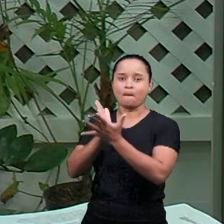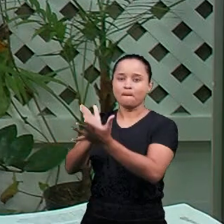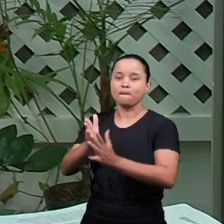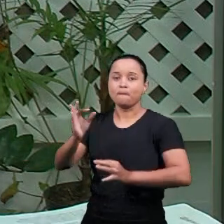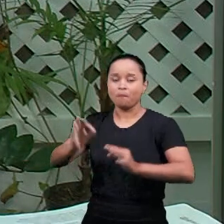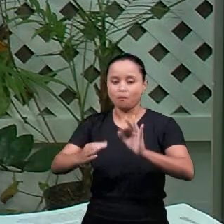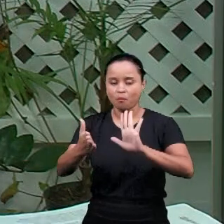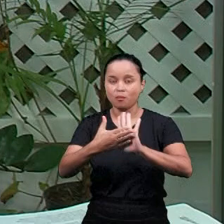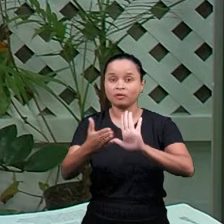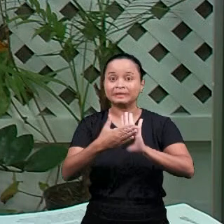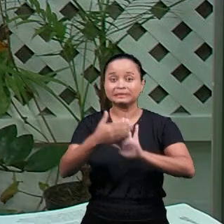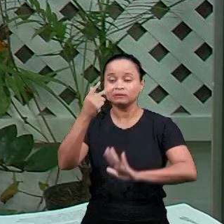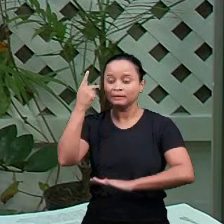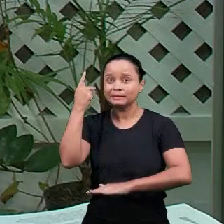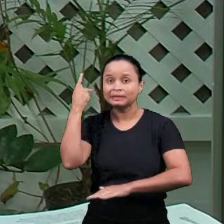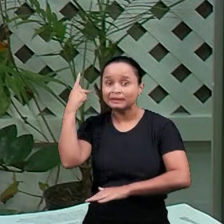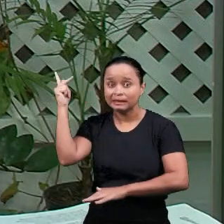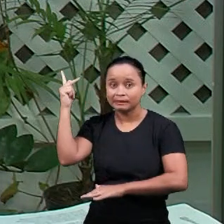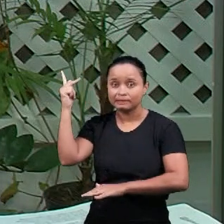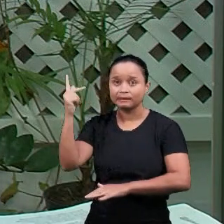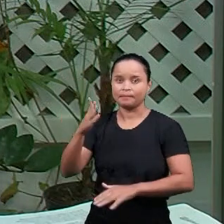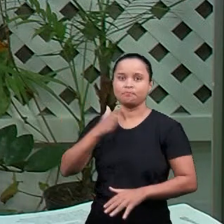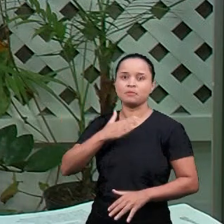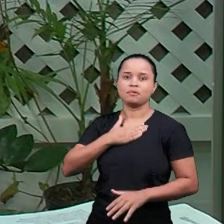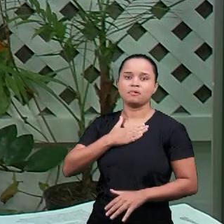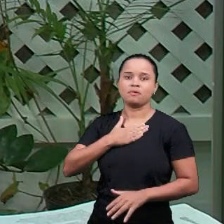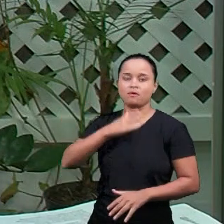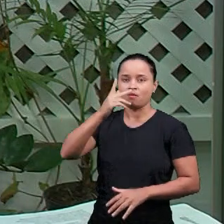projet. Ce n'est pas mon projet, c'est son projet.